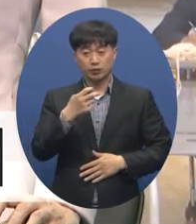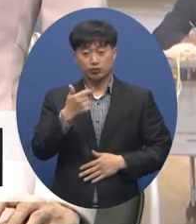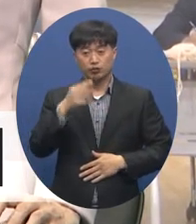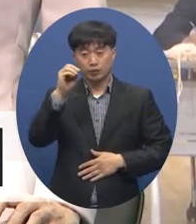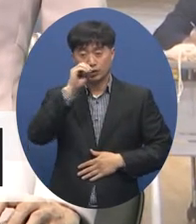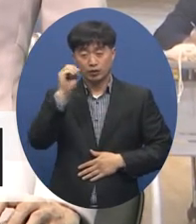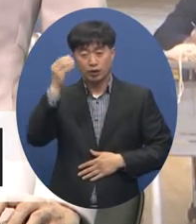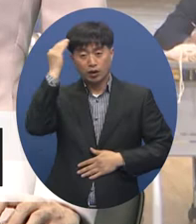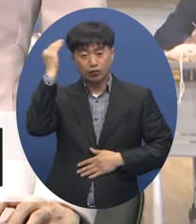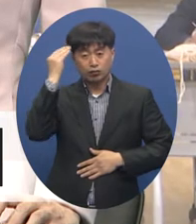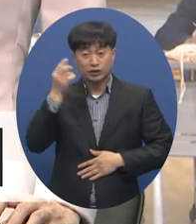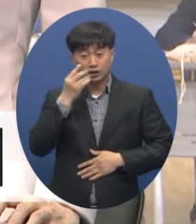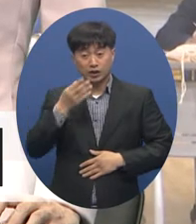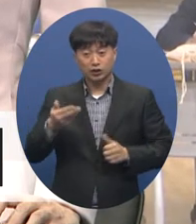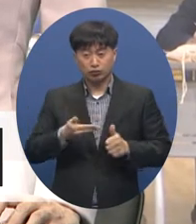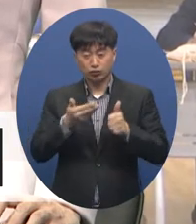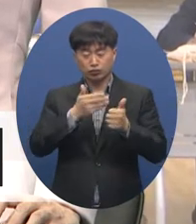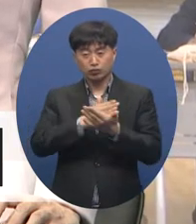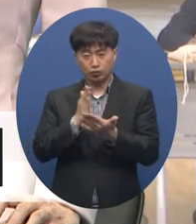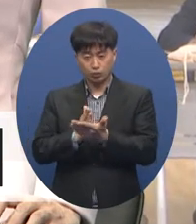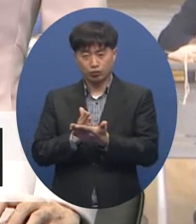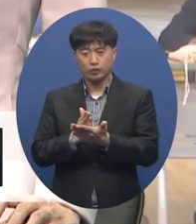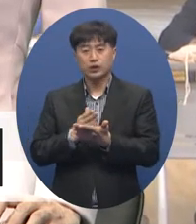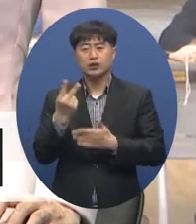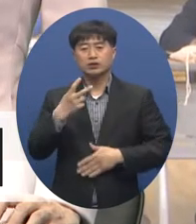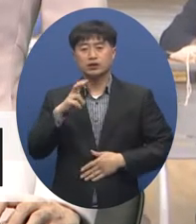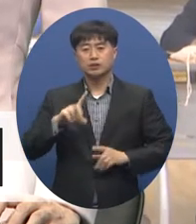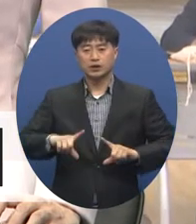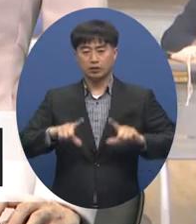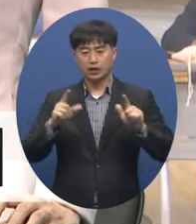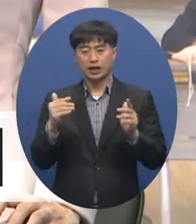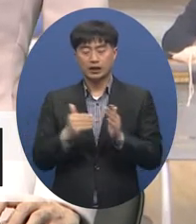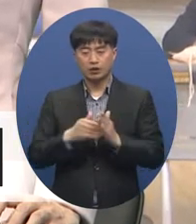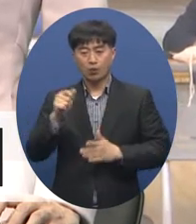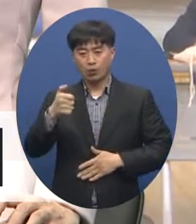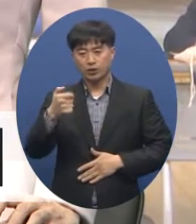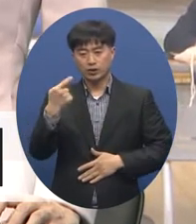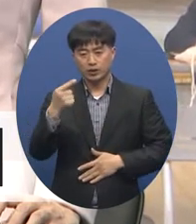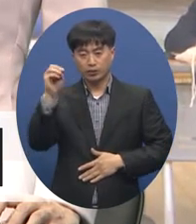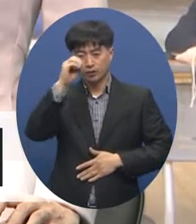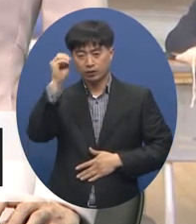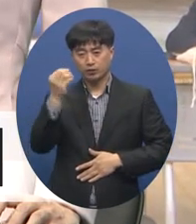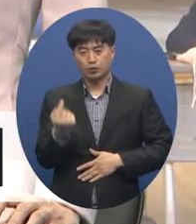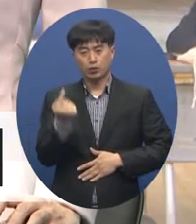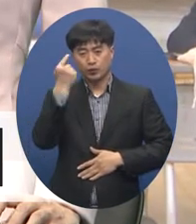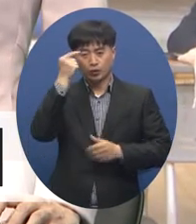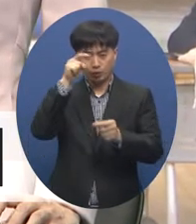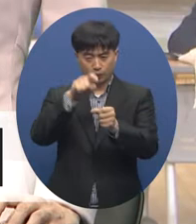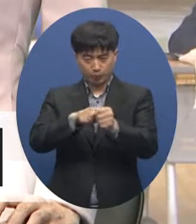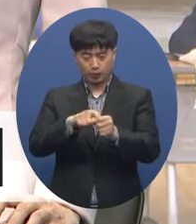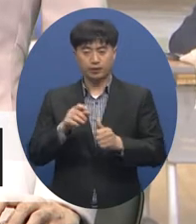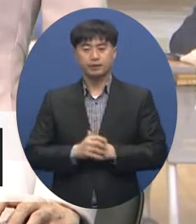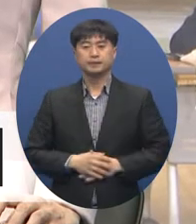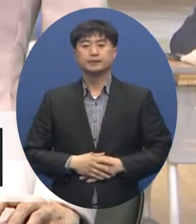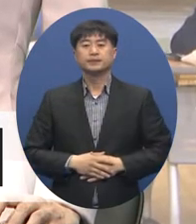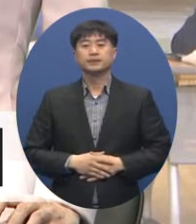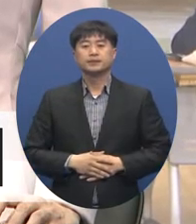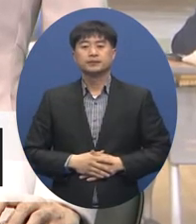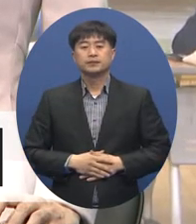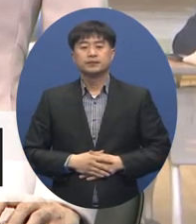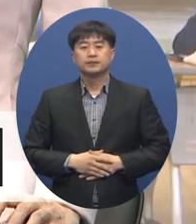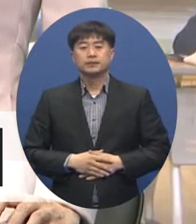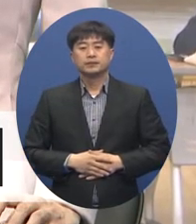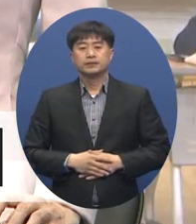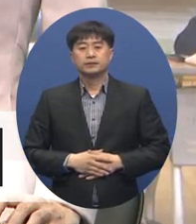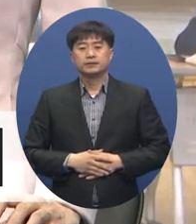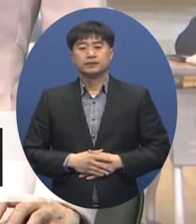불과한 국산벼 품종 재배율을 오는 2021년까지 51%로 끌어올리겠다는 목표입니다. 최창순